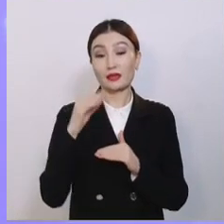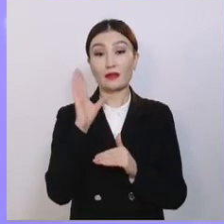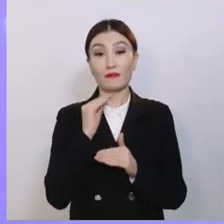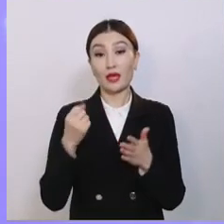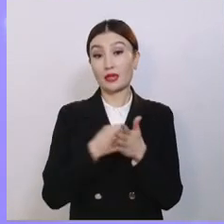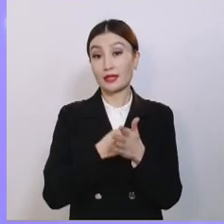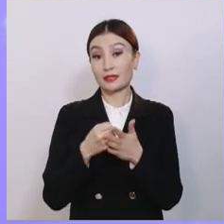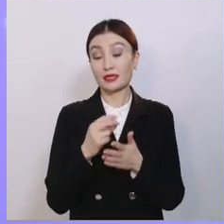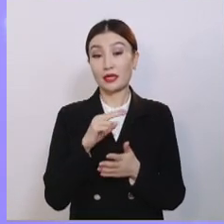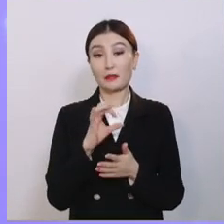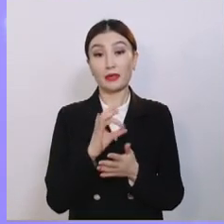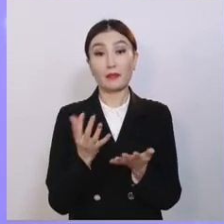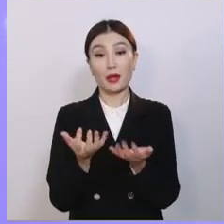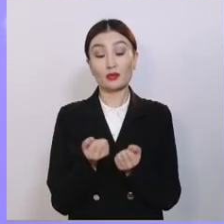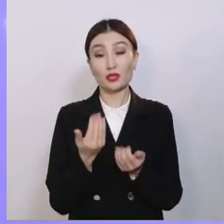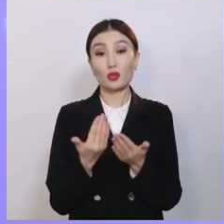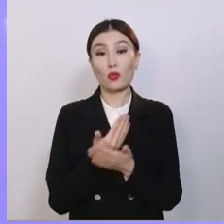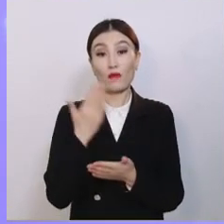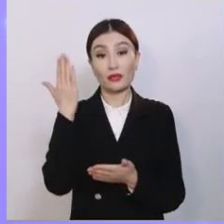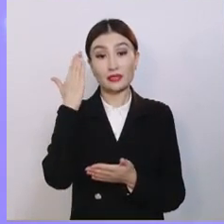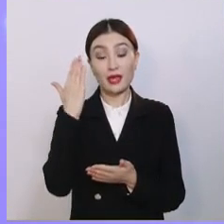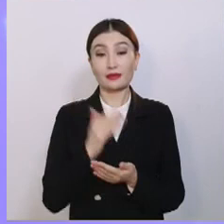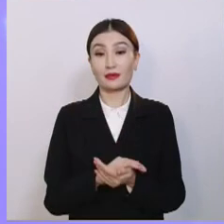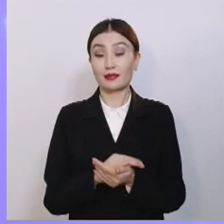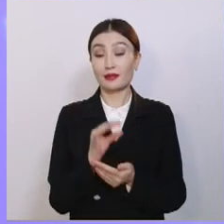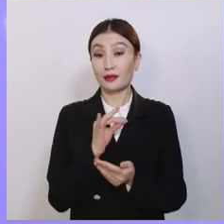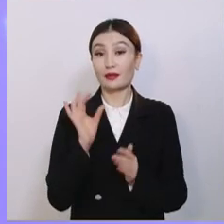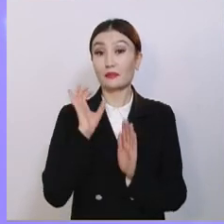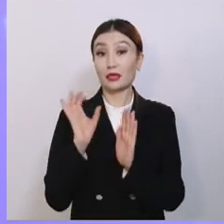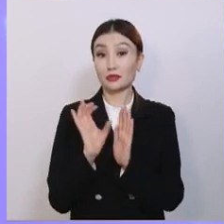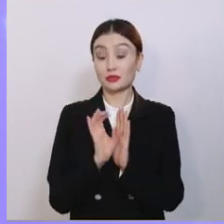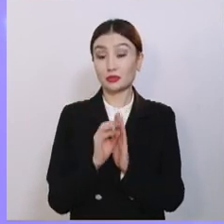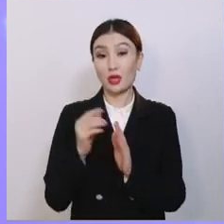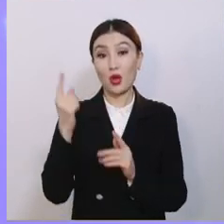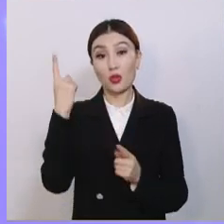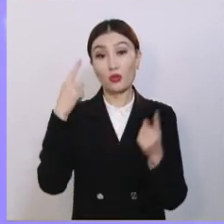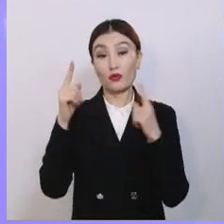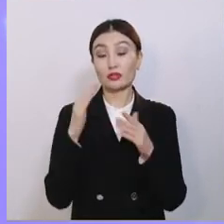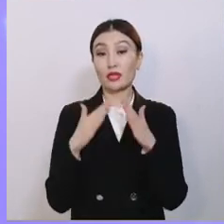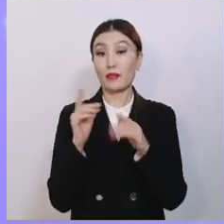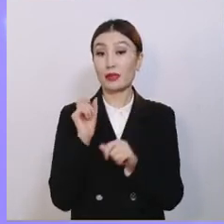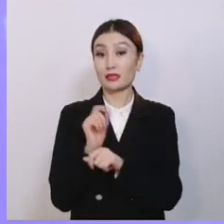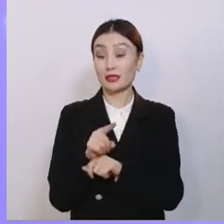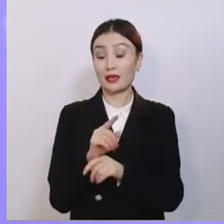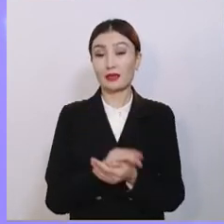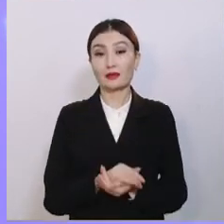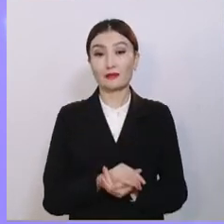достигли при получении новых знаний. И прослушайте Творческое домашнее